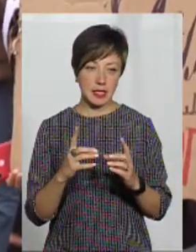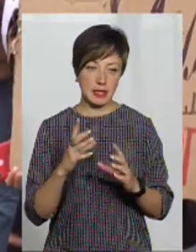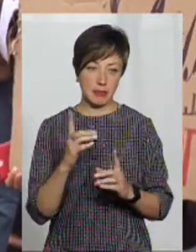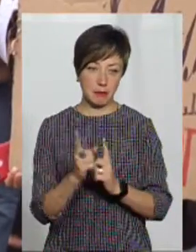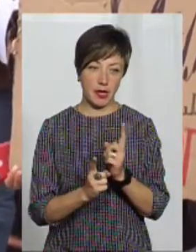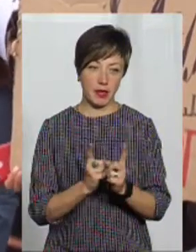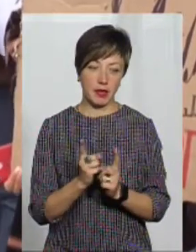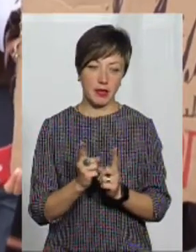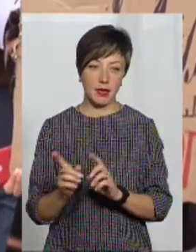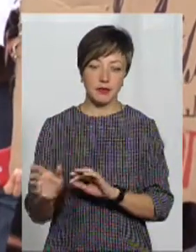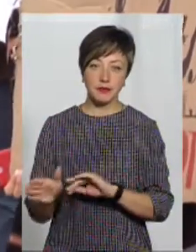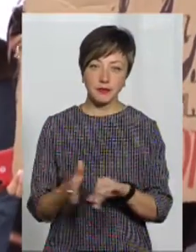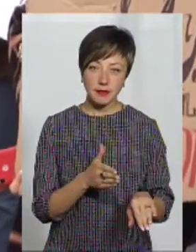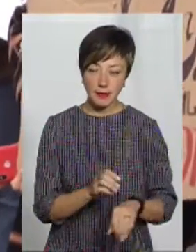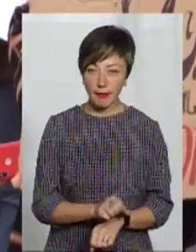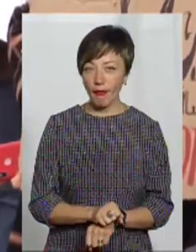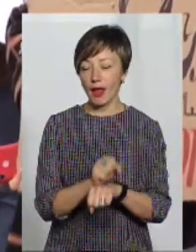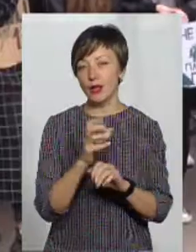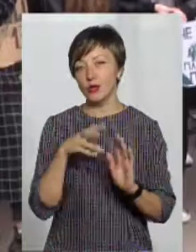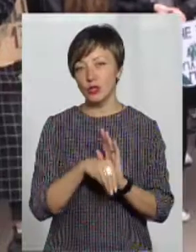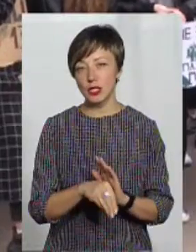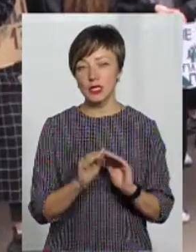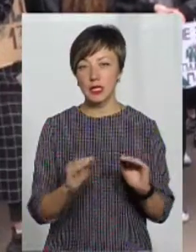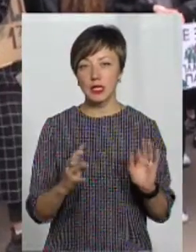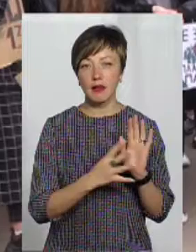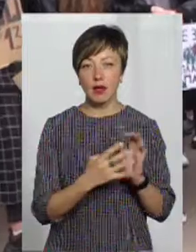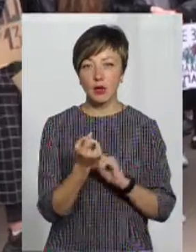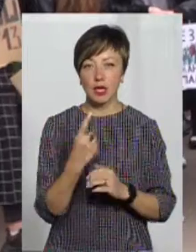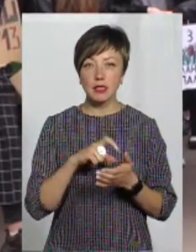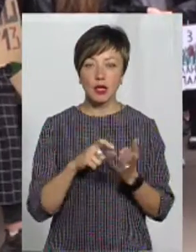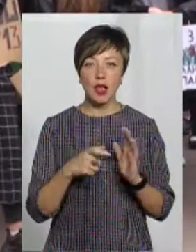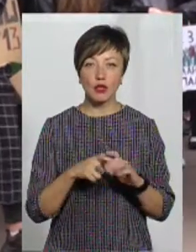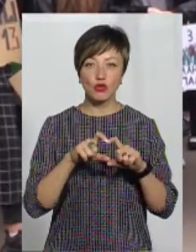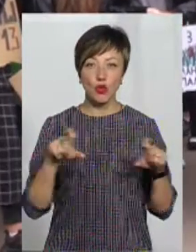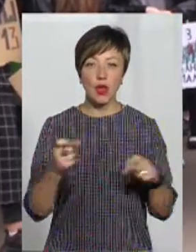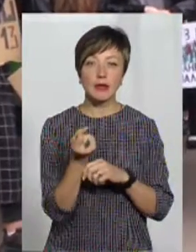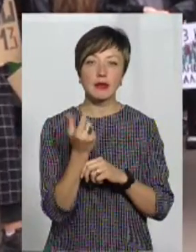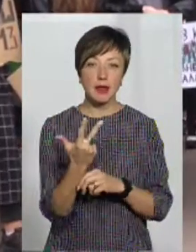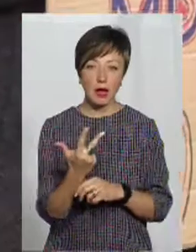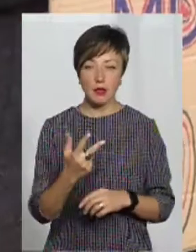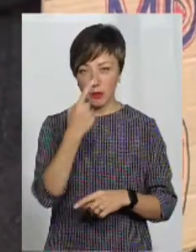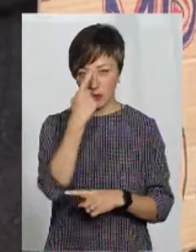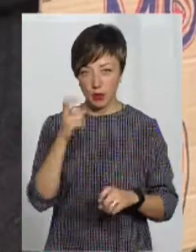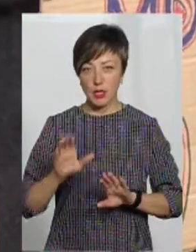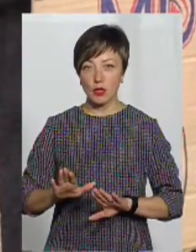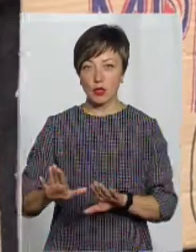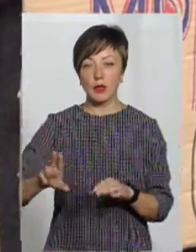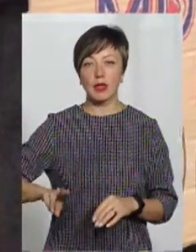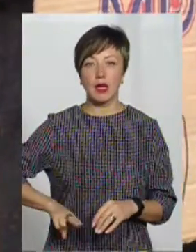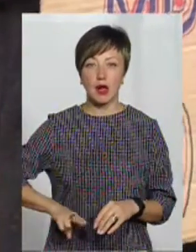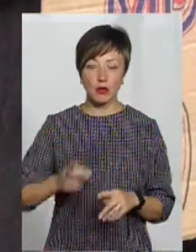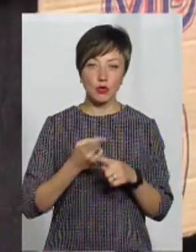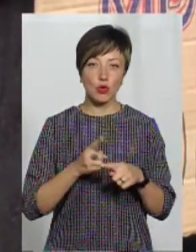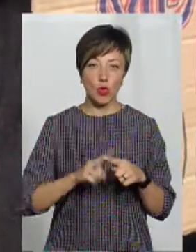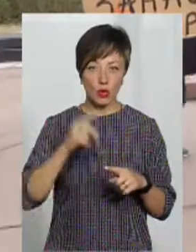До екострайку долучилися учні 9-11 класів Хмельницької загальноосвітньої школи номер 13. Про це повідомила заступниця директора